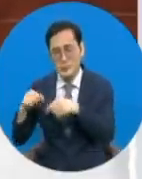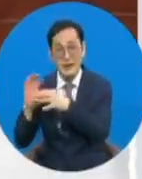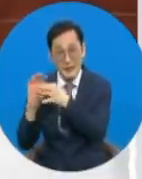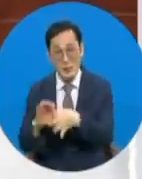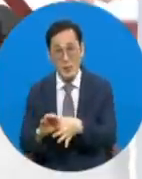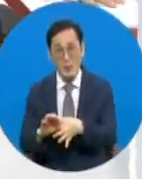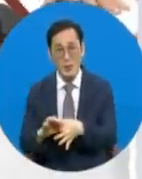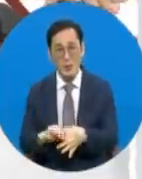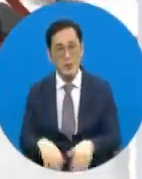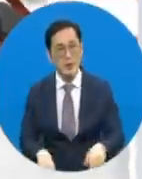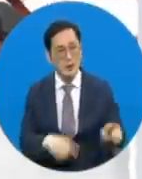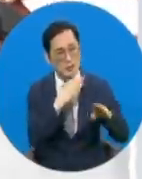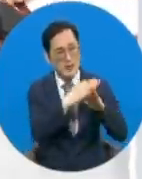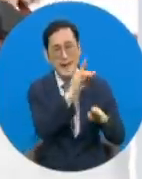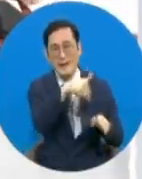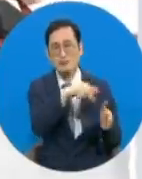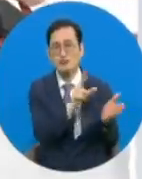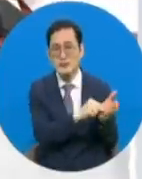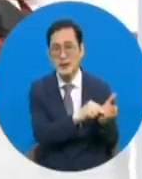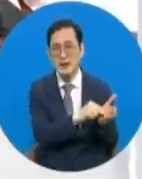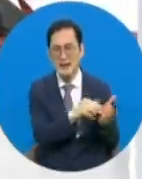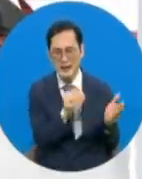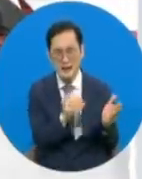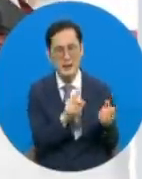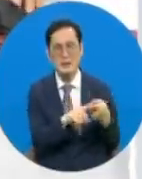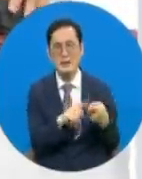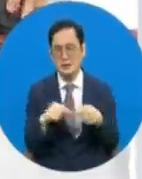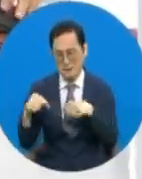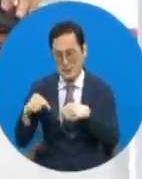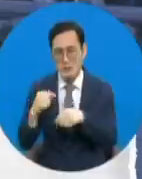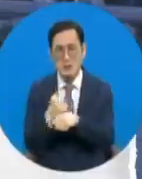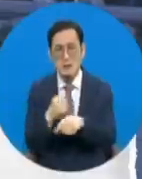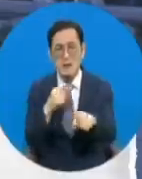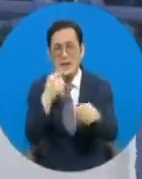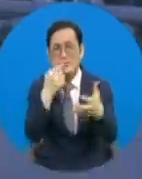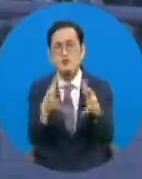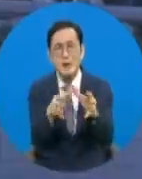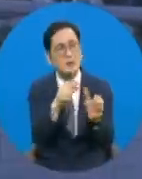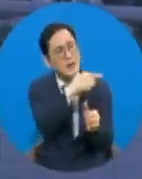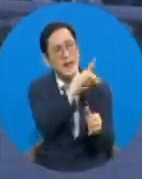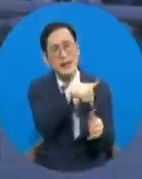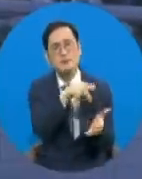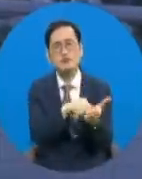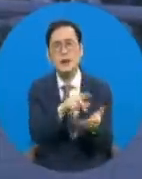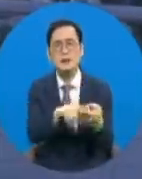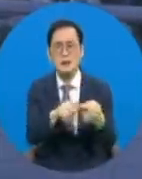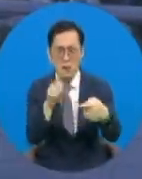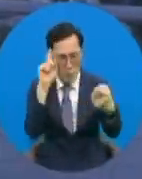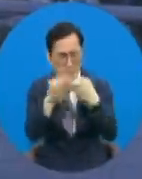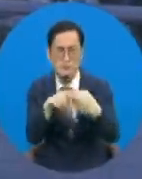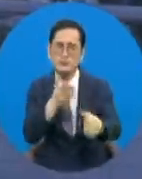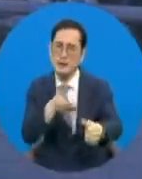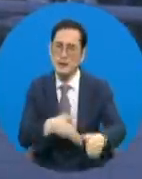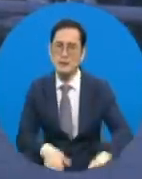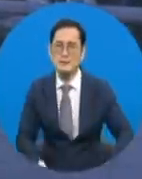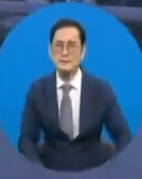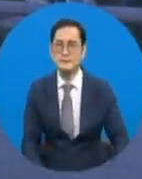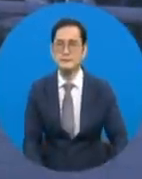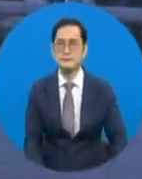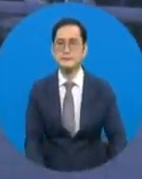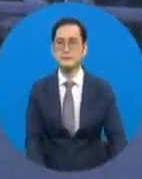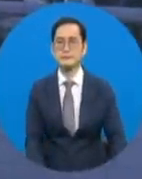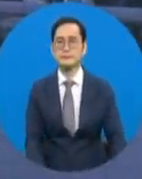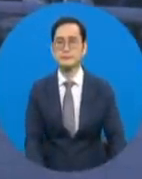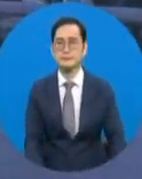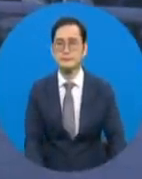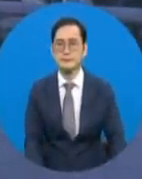대해서 민주당이 관심을 또 함께 가지면 좋겠다는 생각이 듭니다. 김영주 의원님, 근데 네. 이런 좀 걱정도 있어요. 지금 보면 외교 각축의 장이 된 것